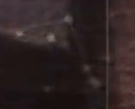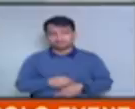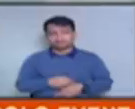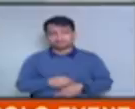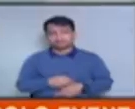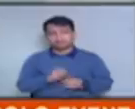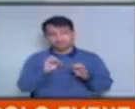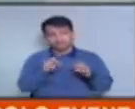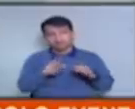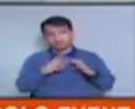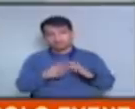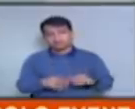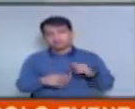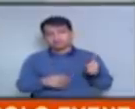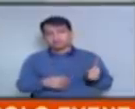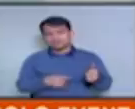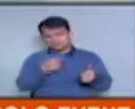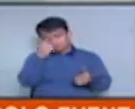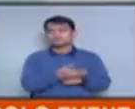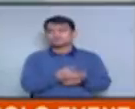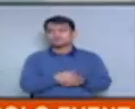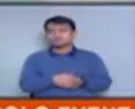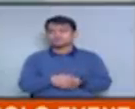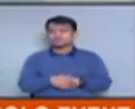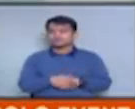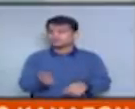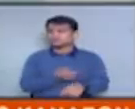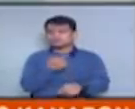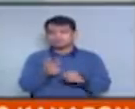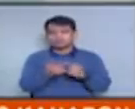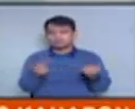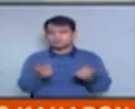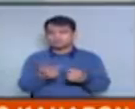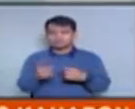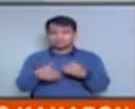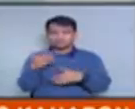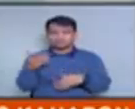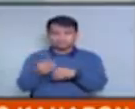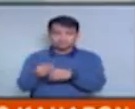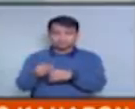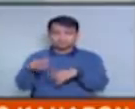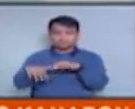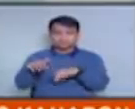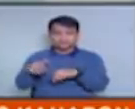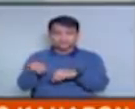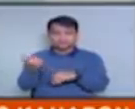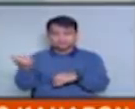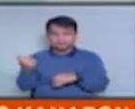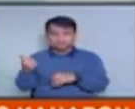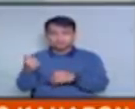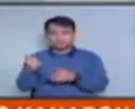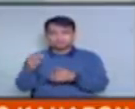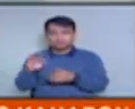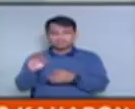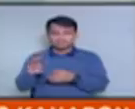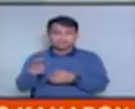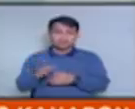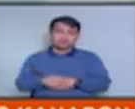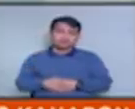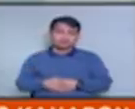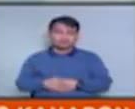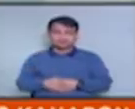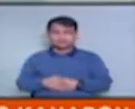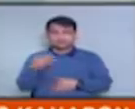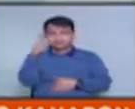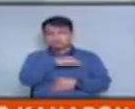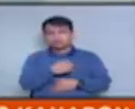daw niya. Sa akin naman, sir, dinaniwala naman ako. Tumagal po, mayroon na naman silang conversation, ibang account na naman po yung ginagamit nila. Eh, parang niloloko